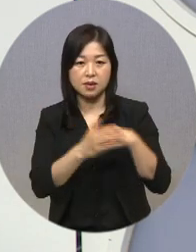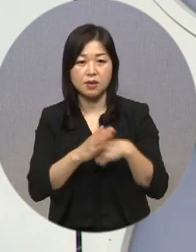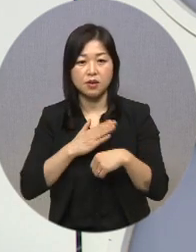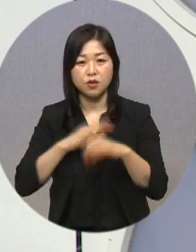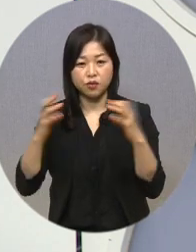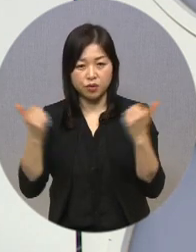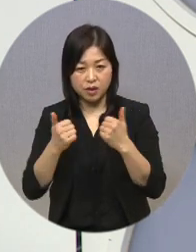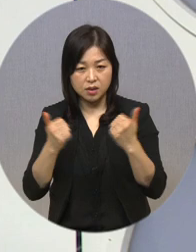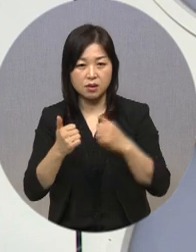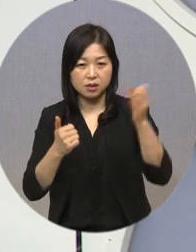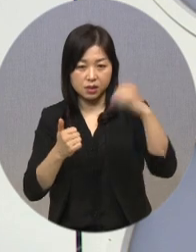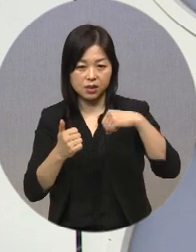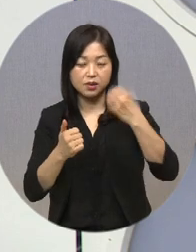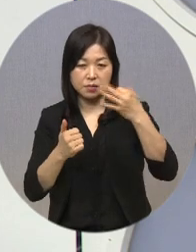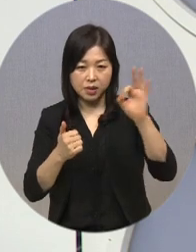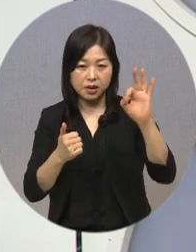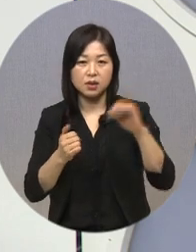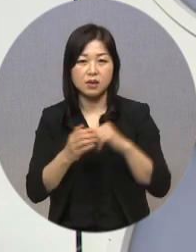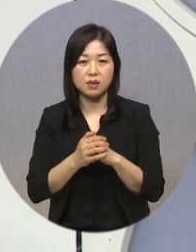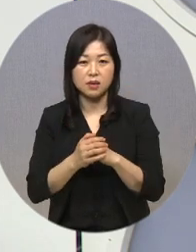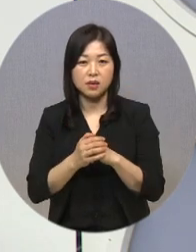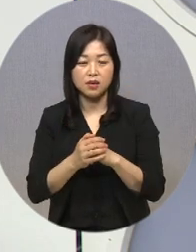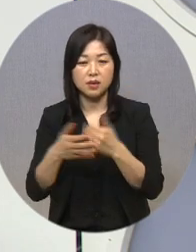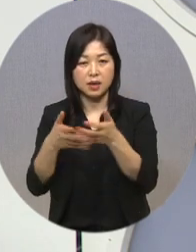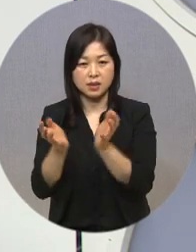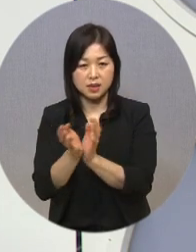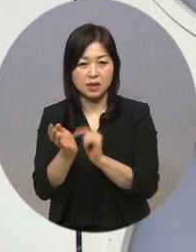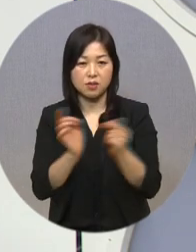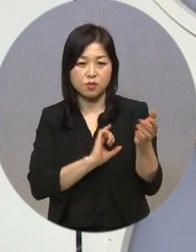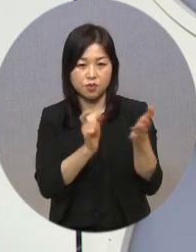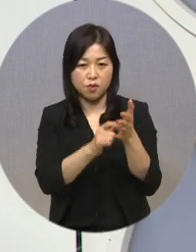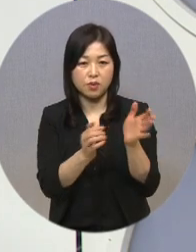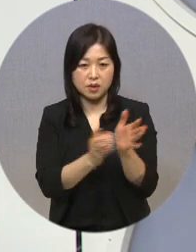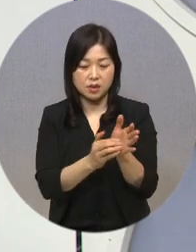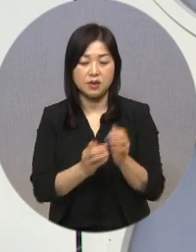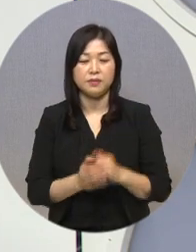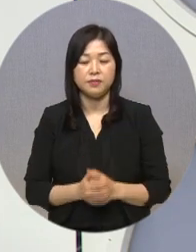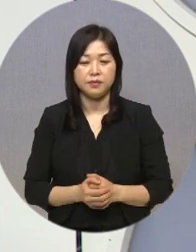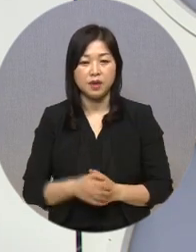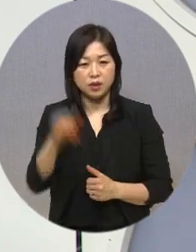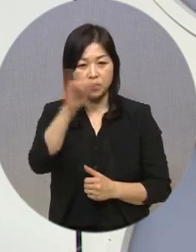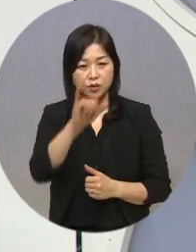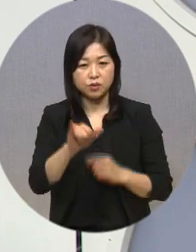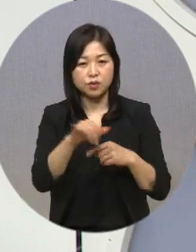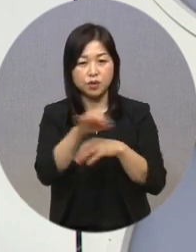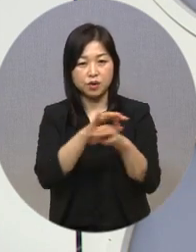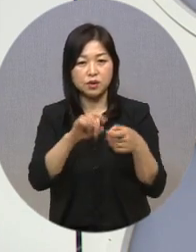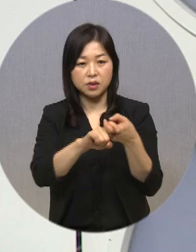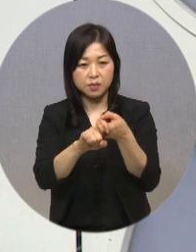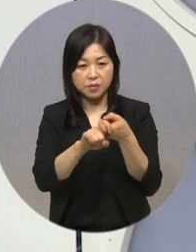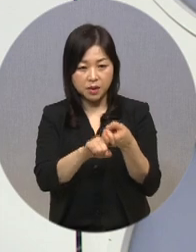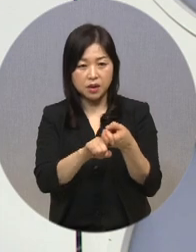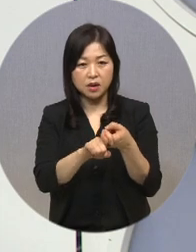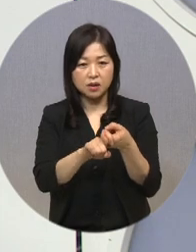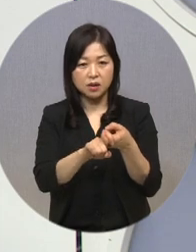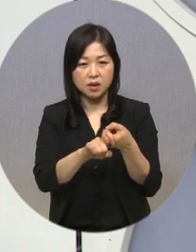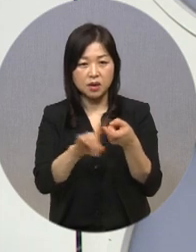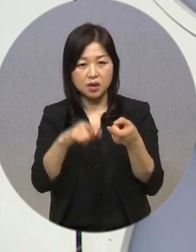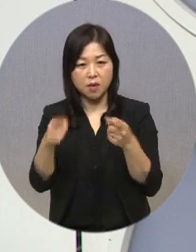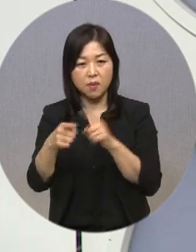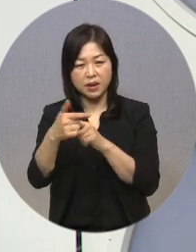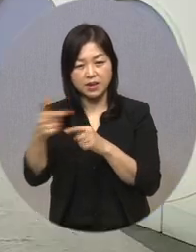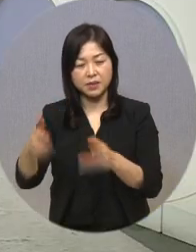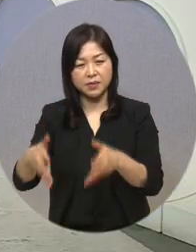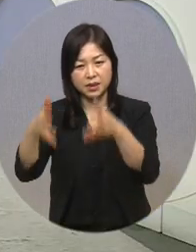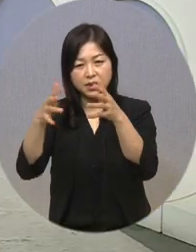예, 예. 그래갖고 등록을 다 하고 그 다음에 이제 여기 정경련이 옆에 그 기가 막힌 빌딩도 있어요.